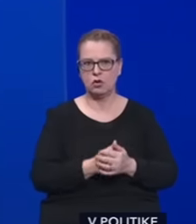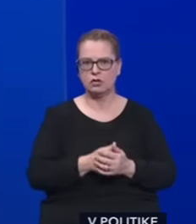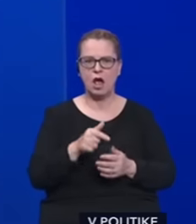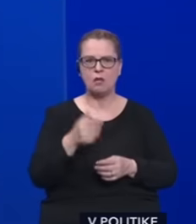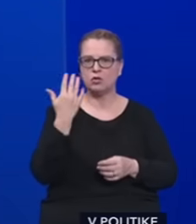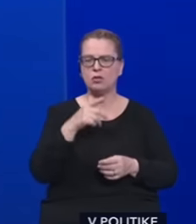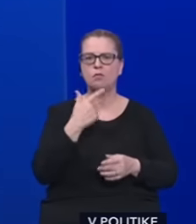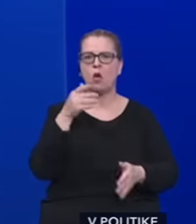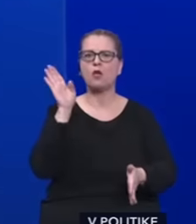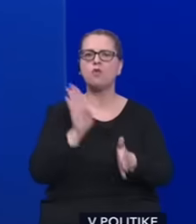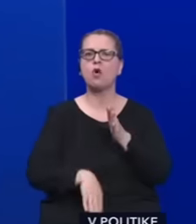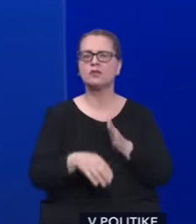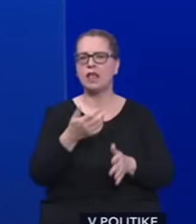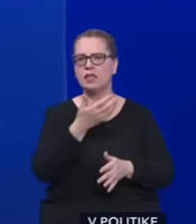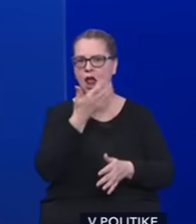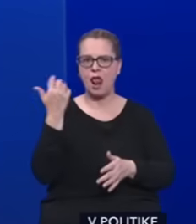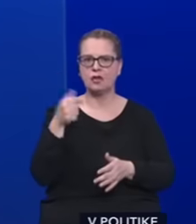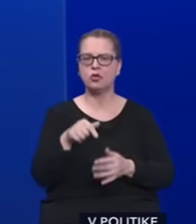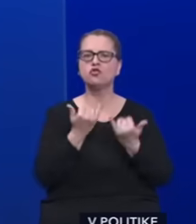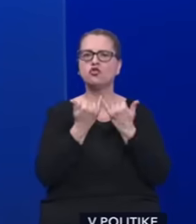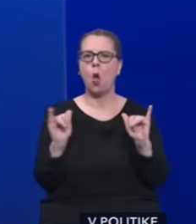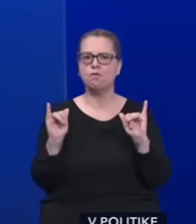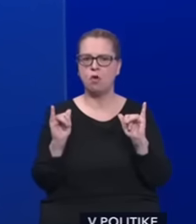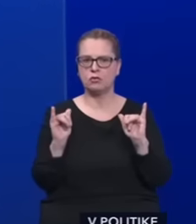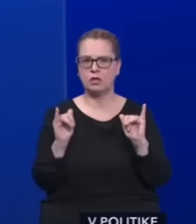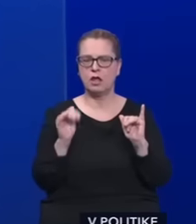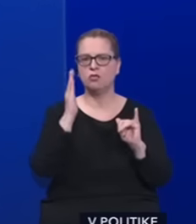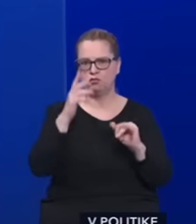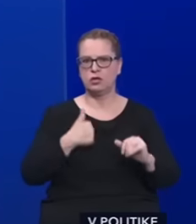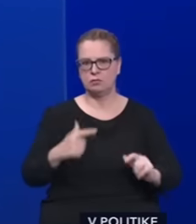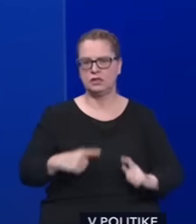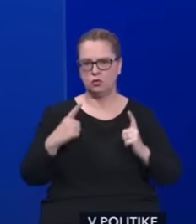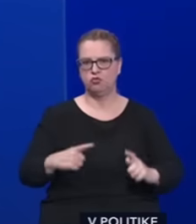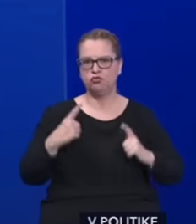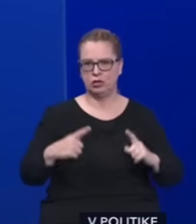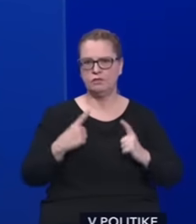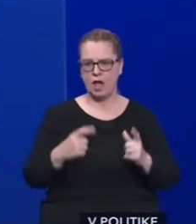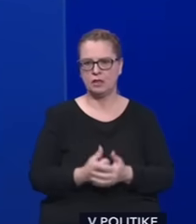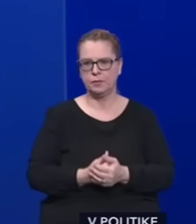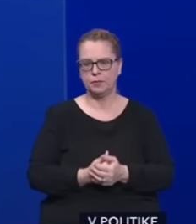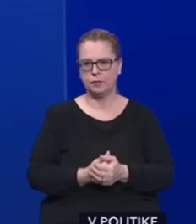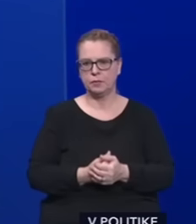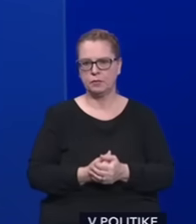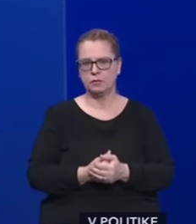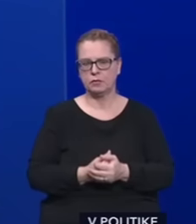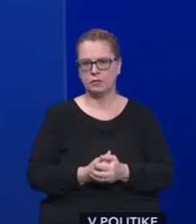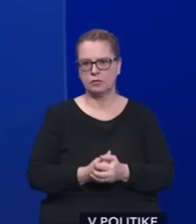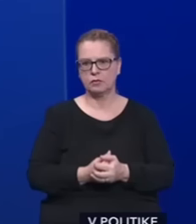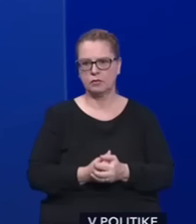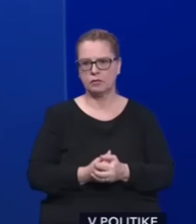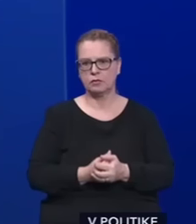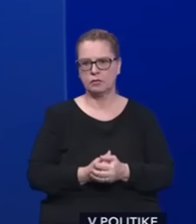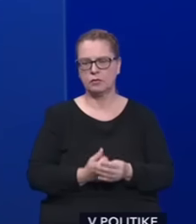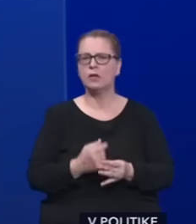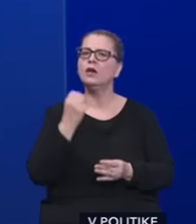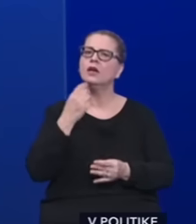to posledné leto, takéto posledné slobodné leto, ktoré si budeme nejakým spôsobom užívať. Lebo ak si tu viem, a to už vidíte, že ak si